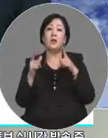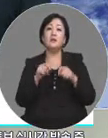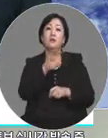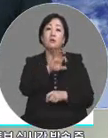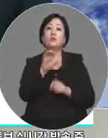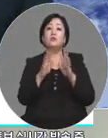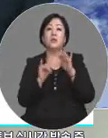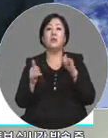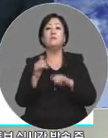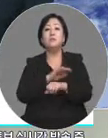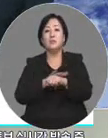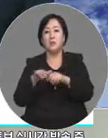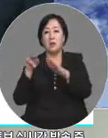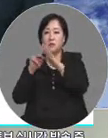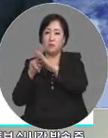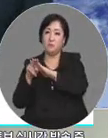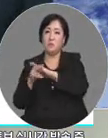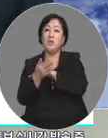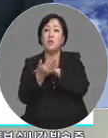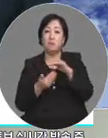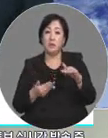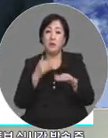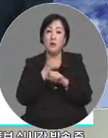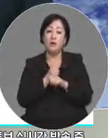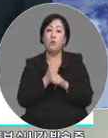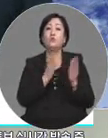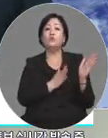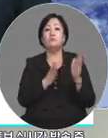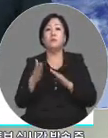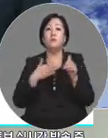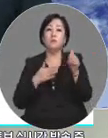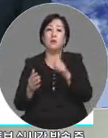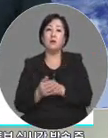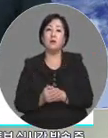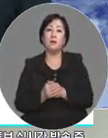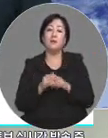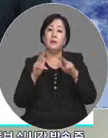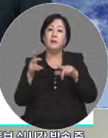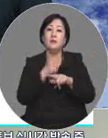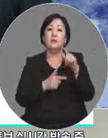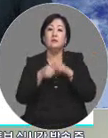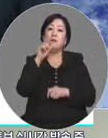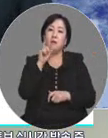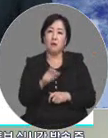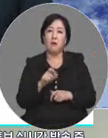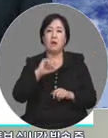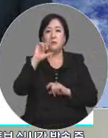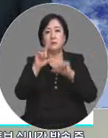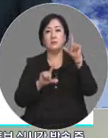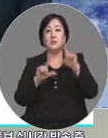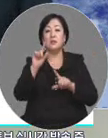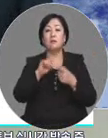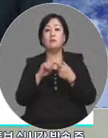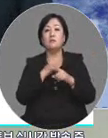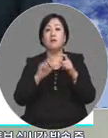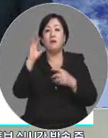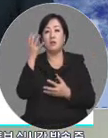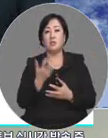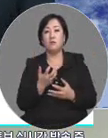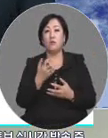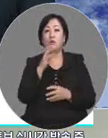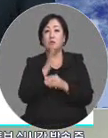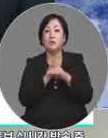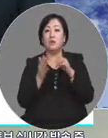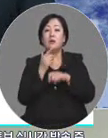주민들 좀 대피를 미래 해주시고 대비해 주시기 바랍니다 역대급 강한 세력으로 몰려오는 이 태풍 순남 너의 북 싸